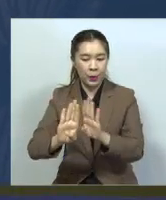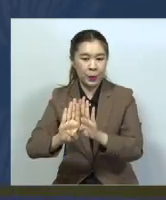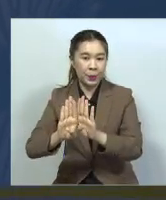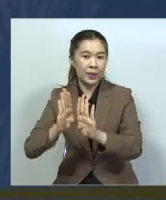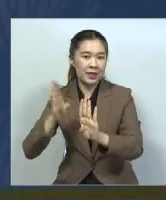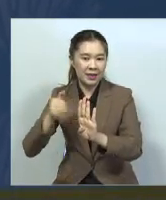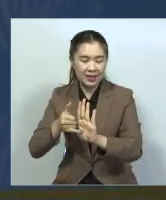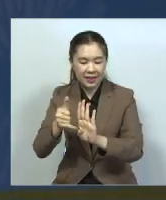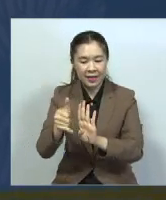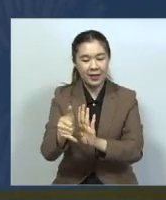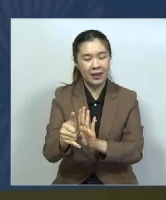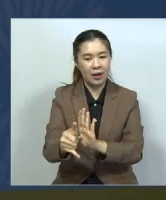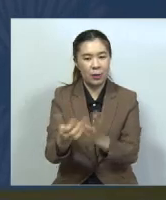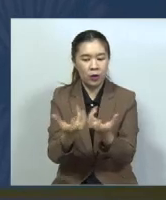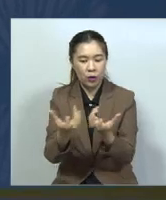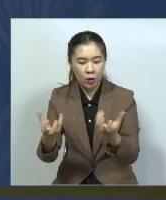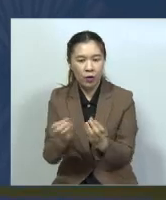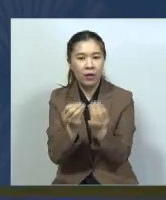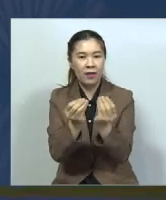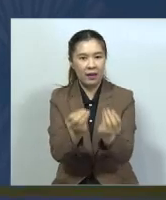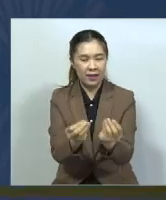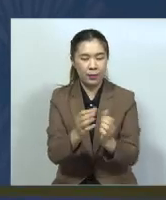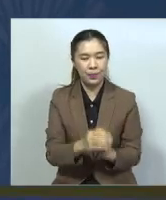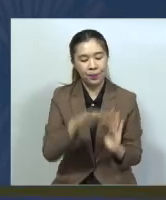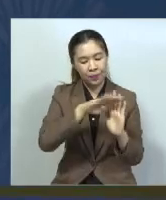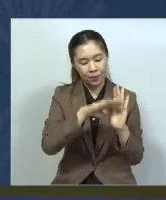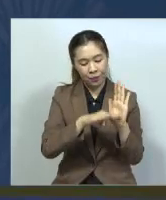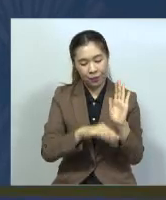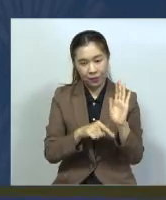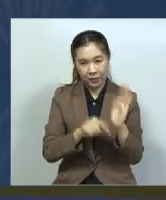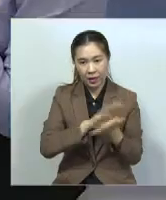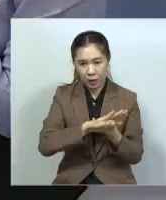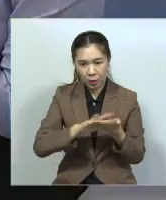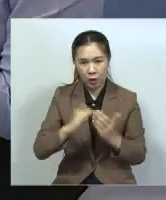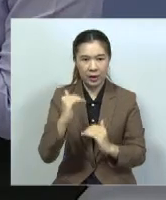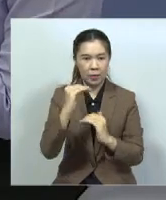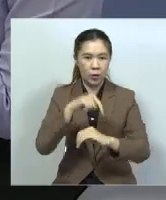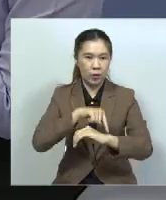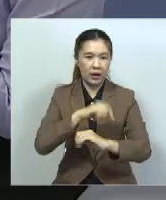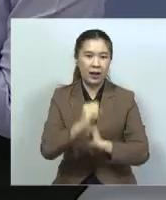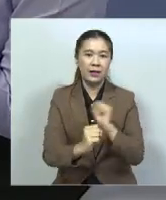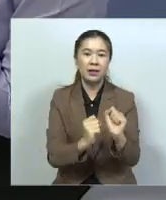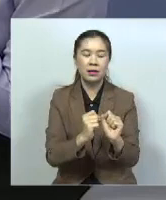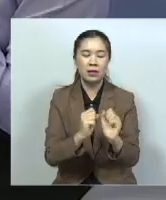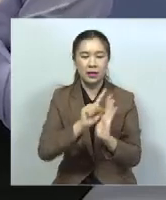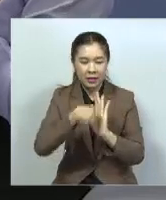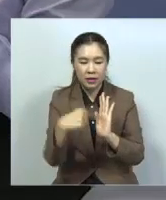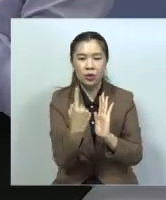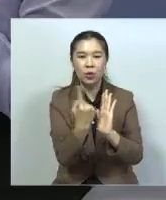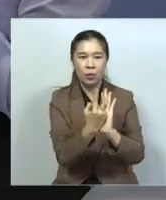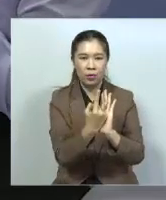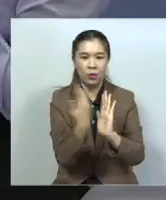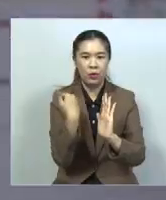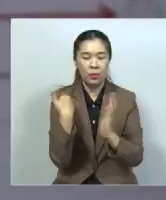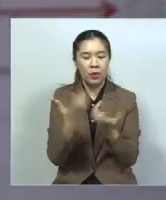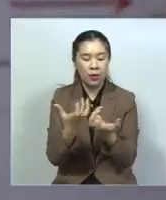ข้าสู่พิธีรับมอบสิ่งของพระราชทานขั้นตอนทั้งหมดนี้จะเรียบร้อยภายใน1ชั่วโมงค่ะประชาชนสามารถรับมอบสิ่ง